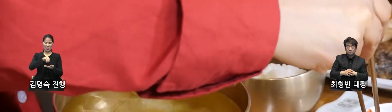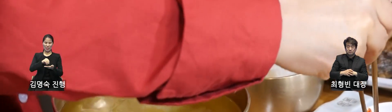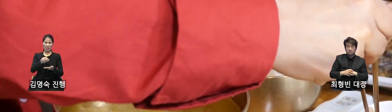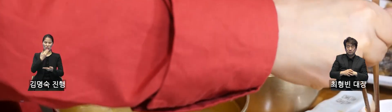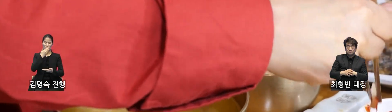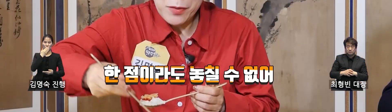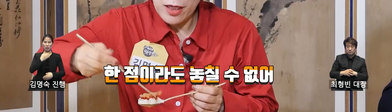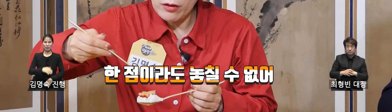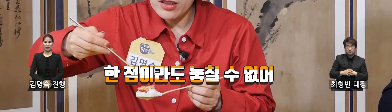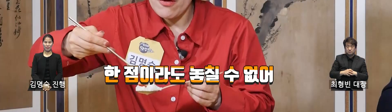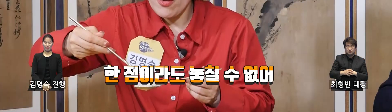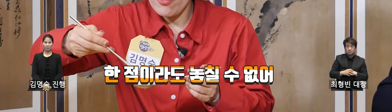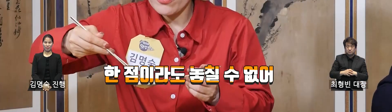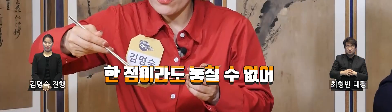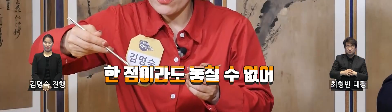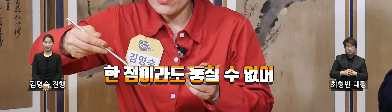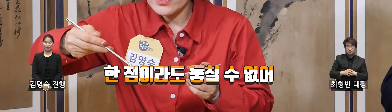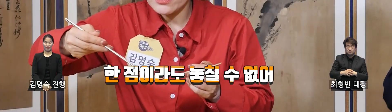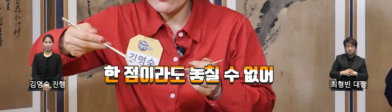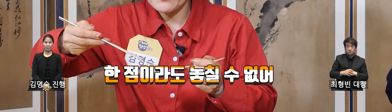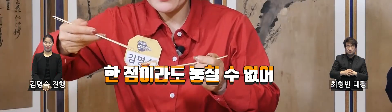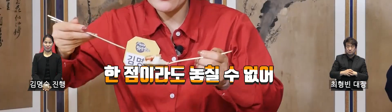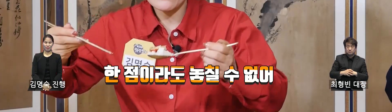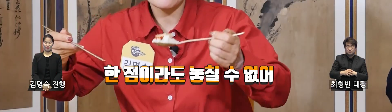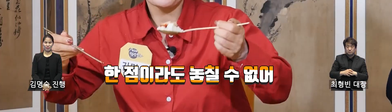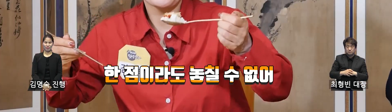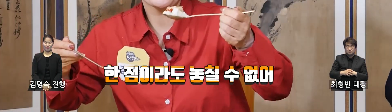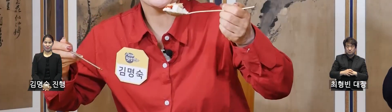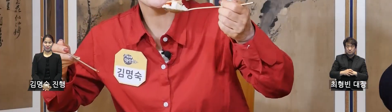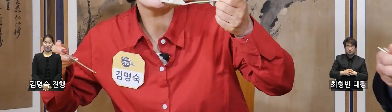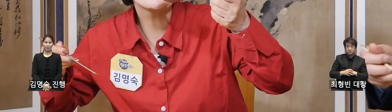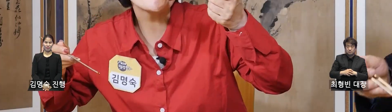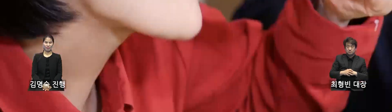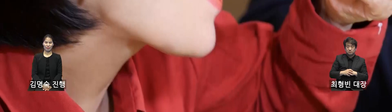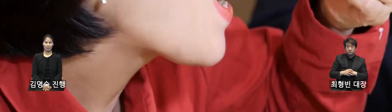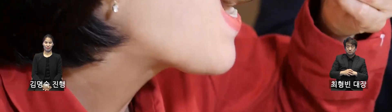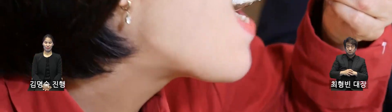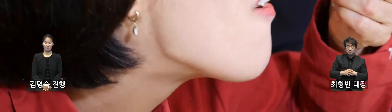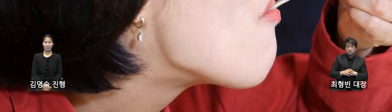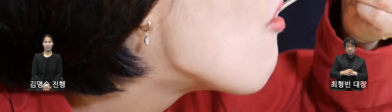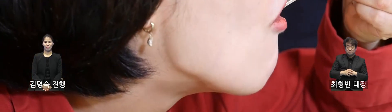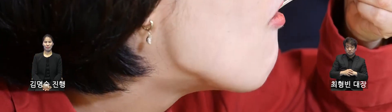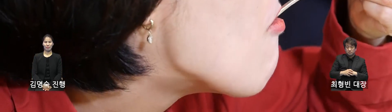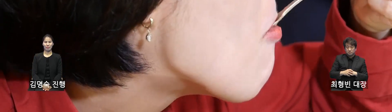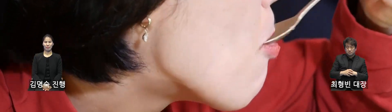음 한 점이 가까워요 그치고 싶잖아 음